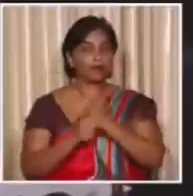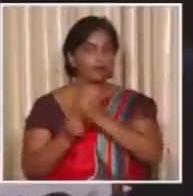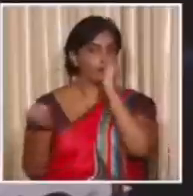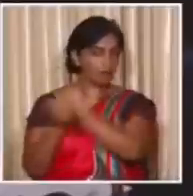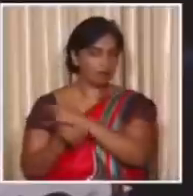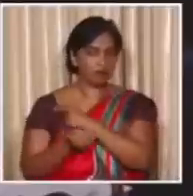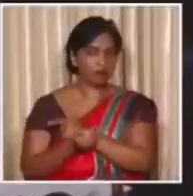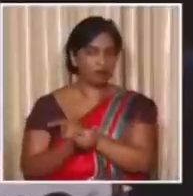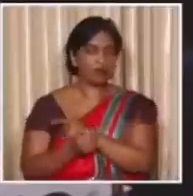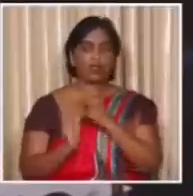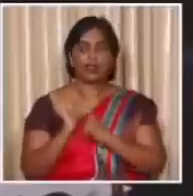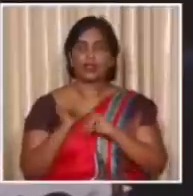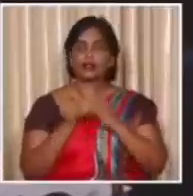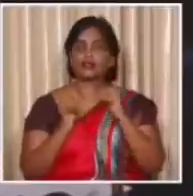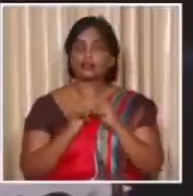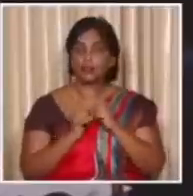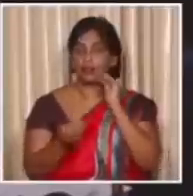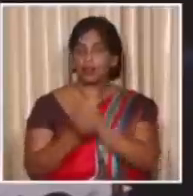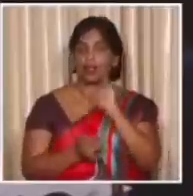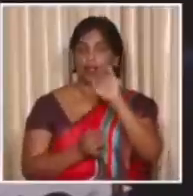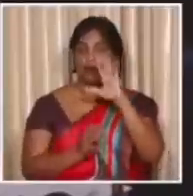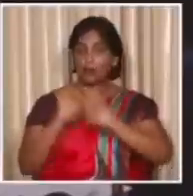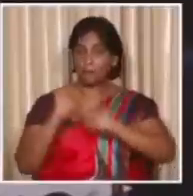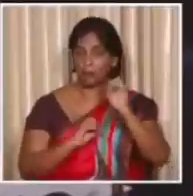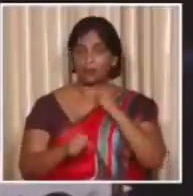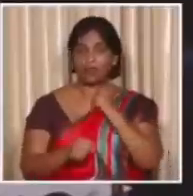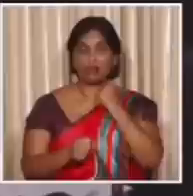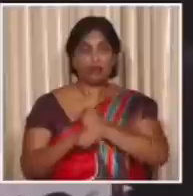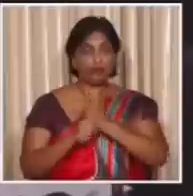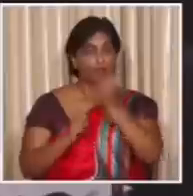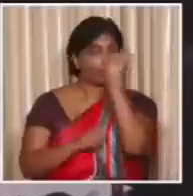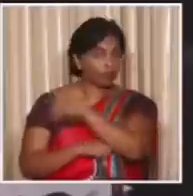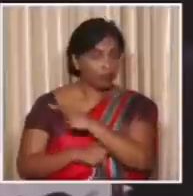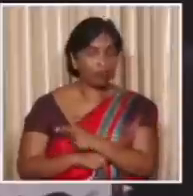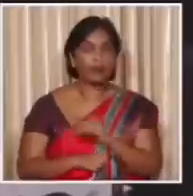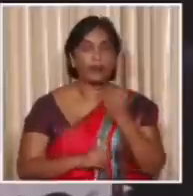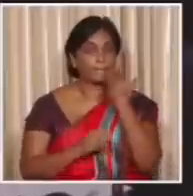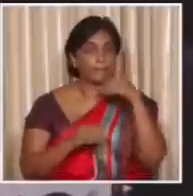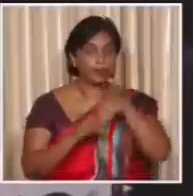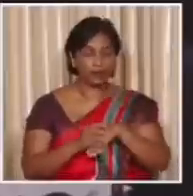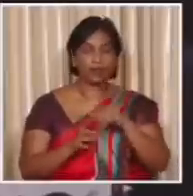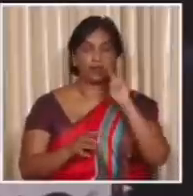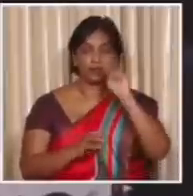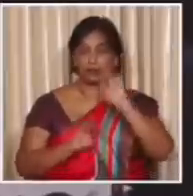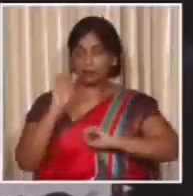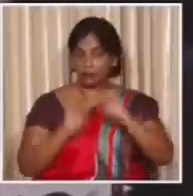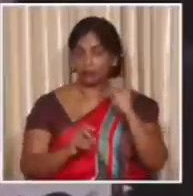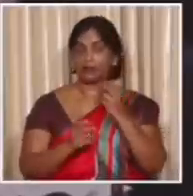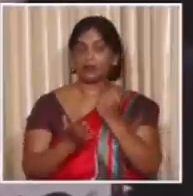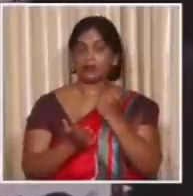ජාතික ඉතිරි කිරීම් බැංකුවේ තැන්පතු වලින් 65ක් ආයෝජනය කරලා තියෙන ආණ්ඩු වෙනවා මහජන බැංකුවේ තැන්පත් වලින් 30ක්